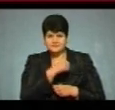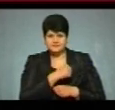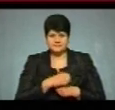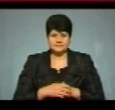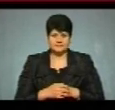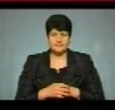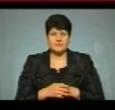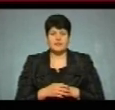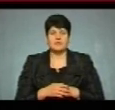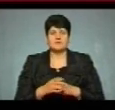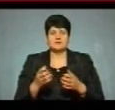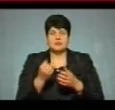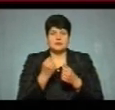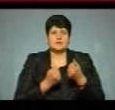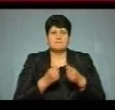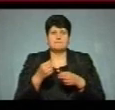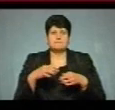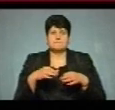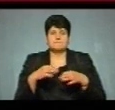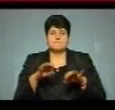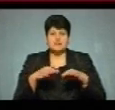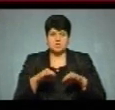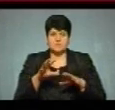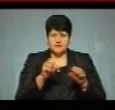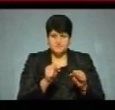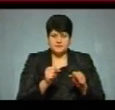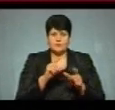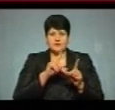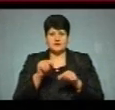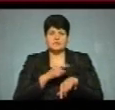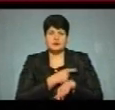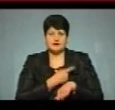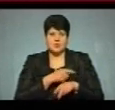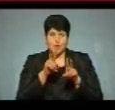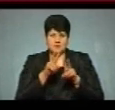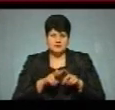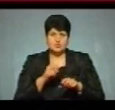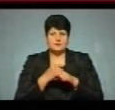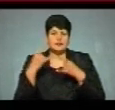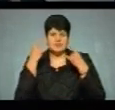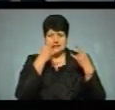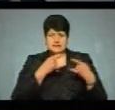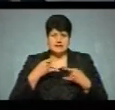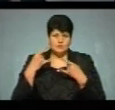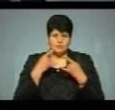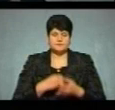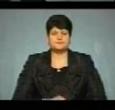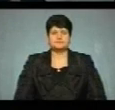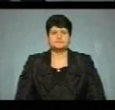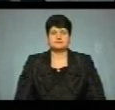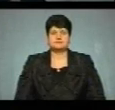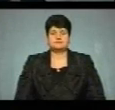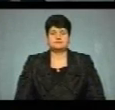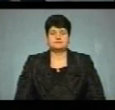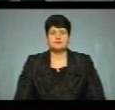валить! Зали машину, поїхали ми в лікарню. Лікарні докторі подивилися, описали, зробила знімка.